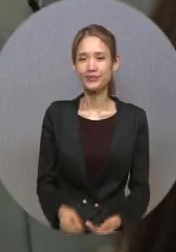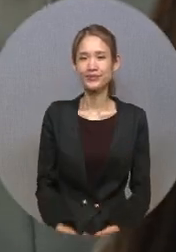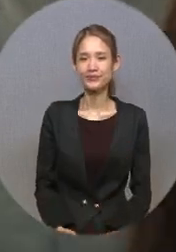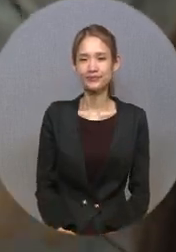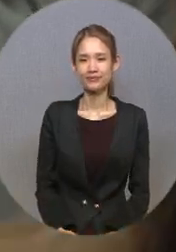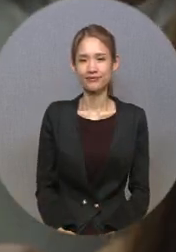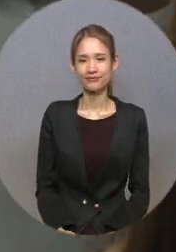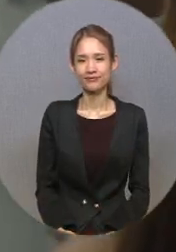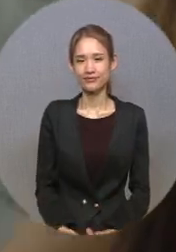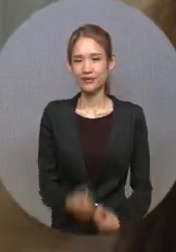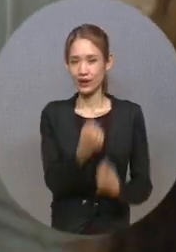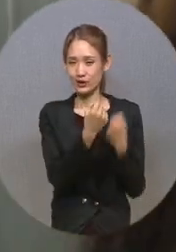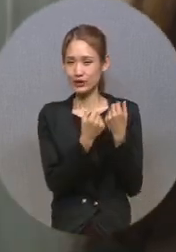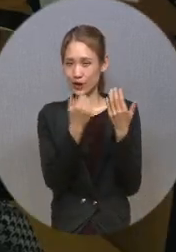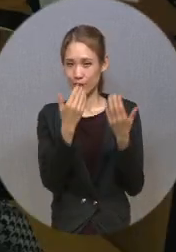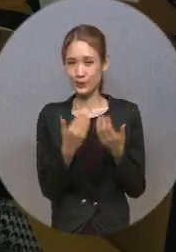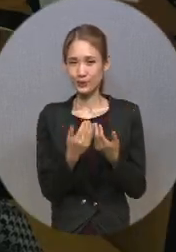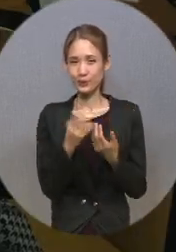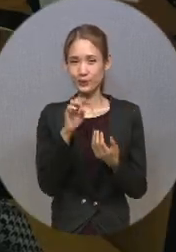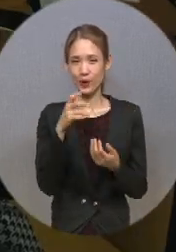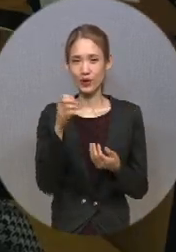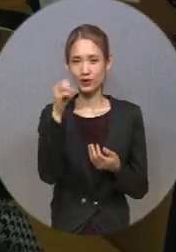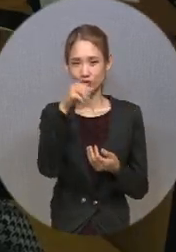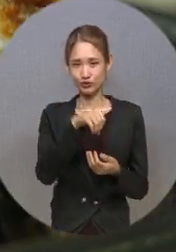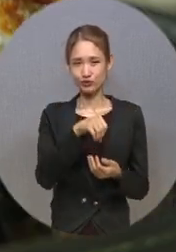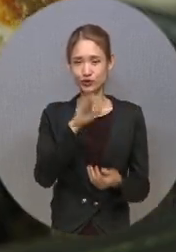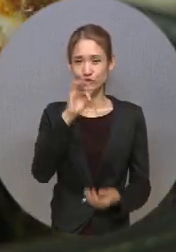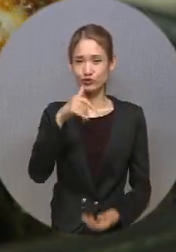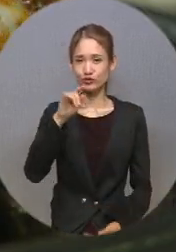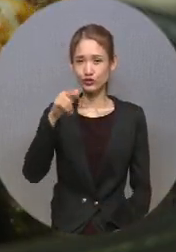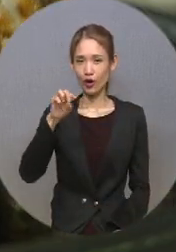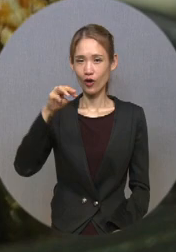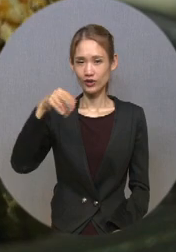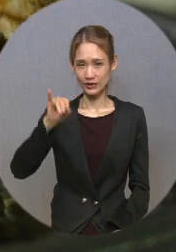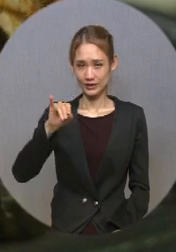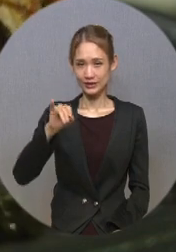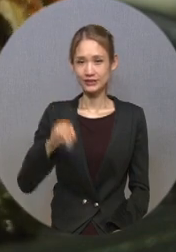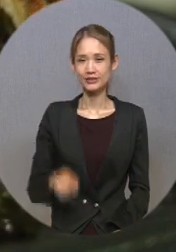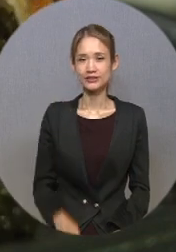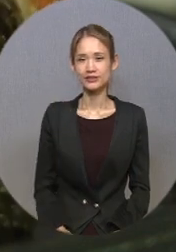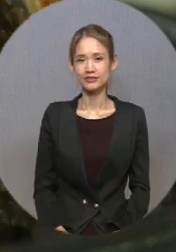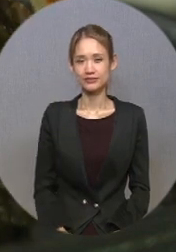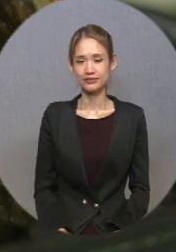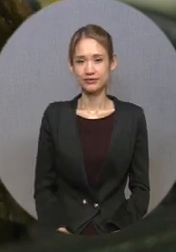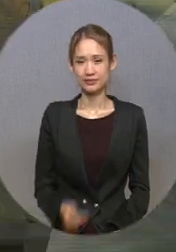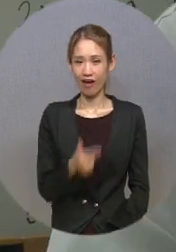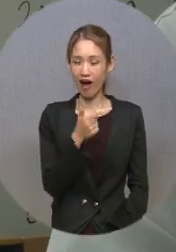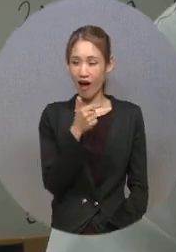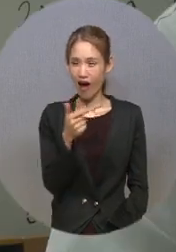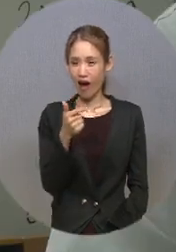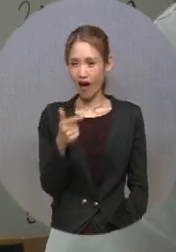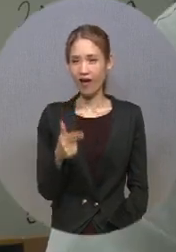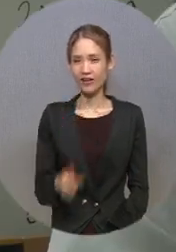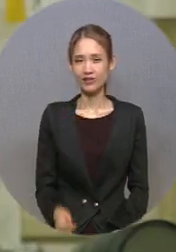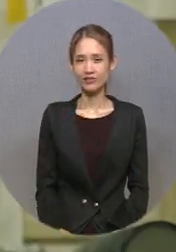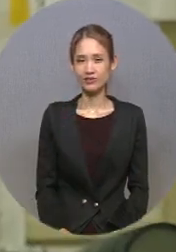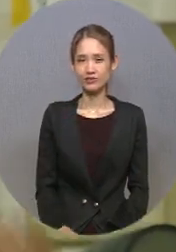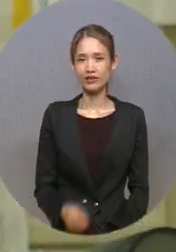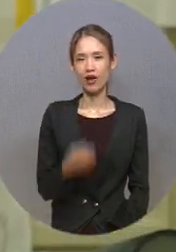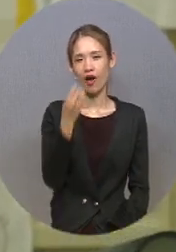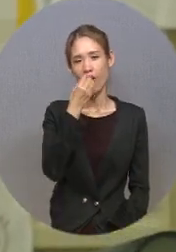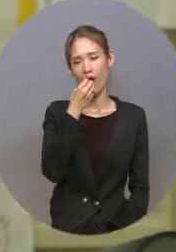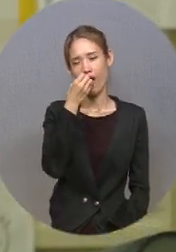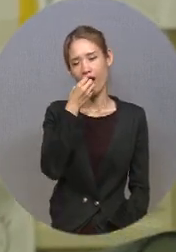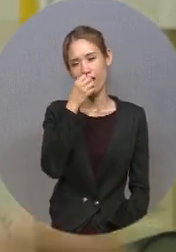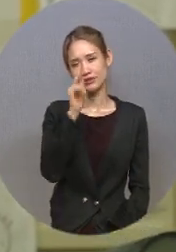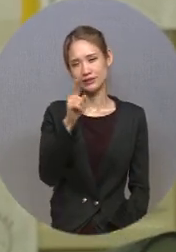사장님 설명하신 게 멸치에 우거지. 우거지, 아래가 우거지가 있는데 우거지가 좀 크다. 그렇죠. 와, 진짜 맛있다. 맛있어. 와,